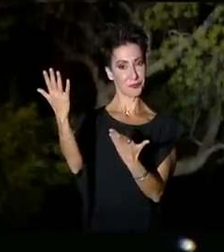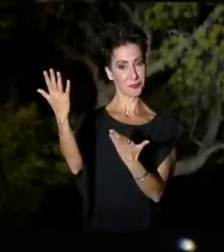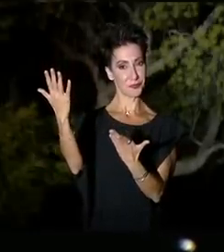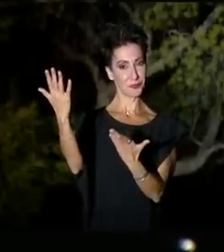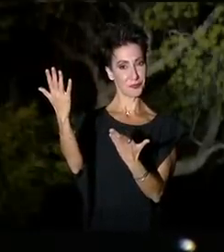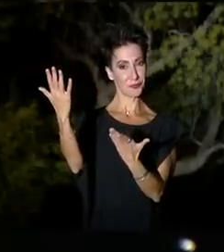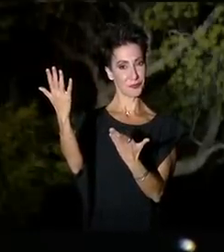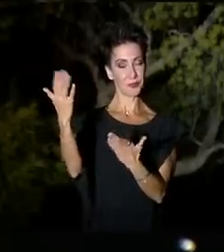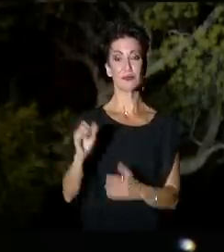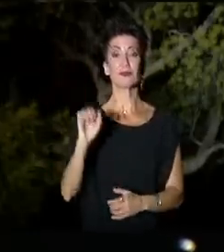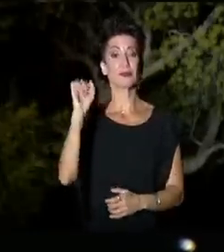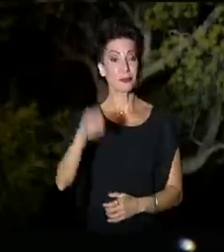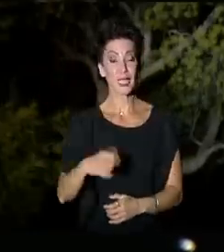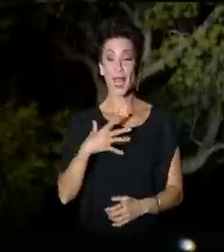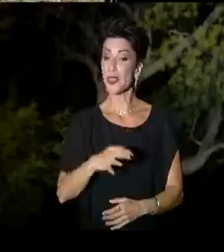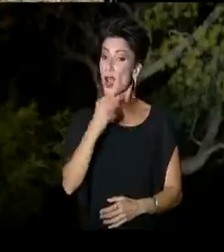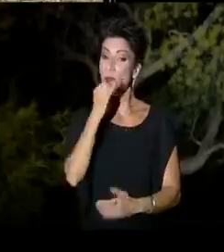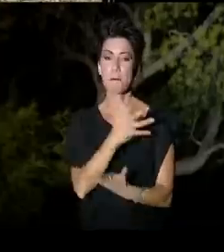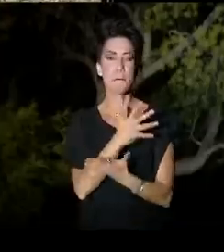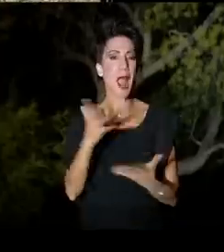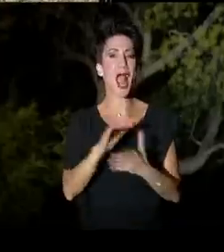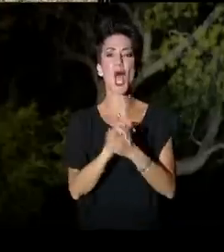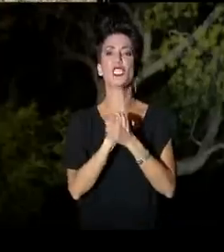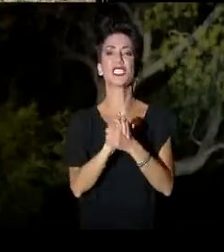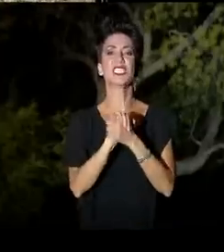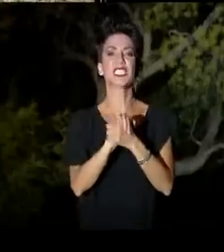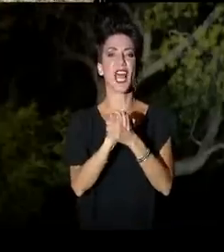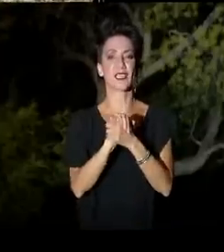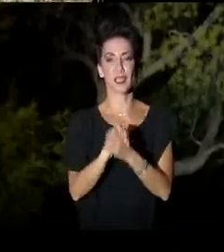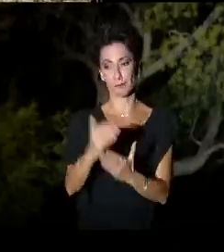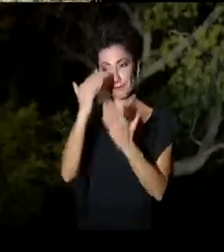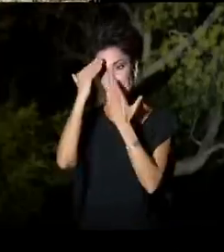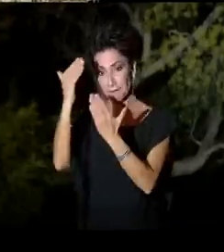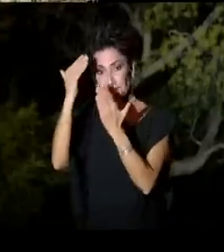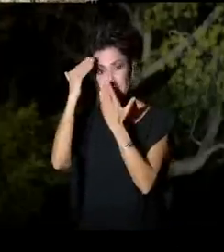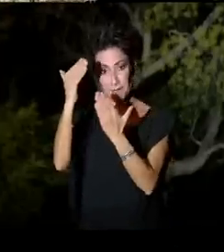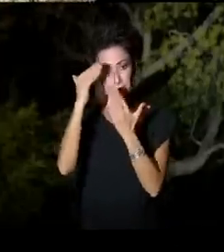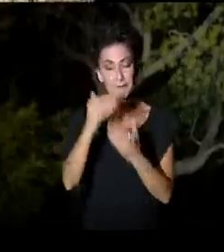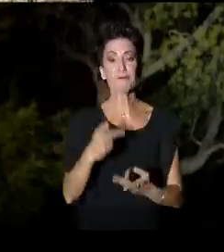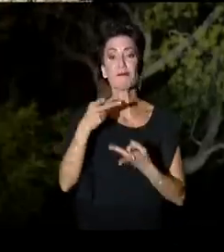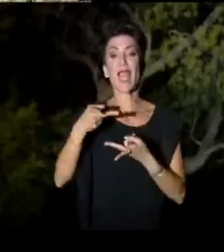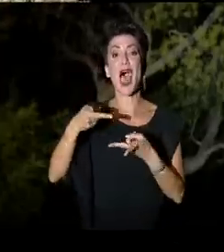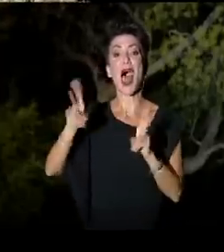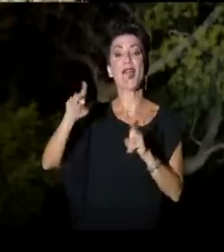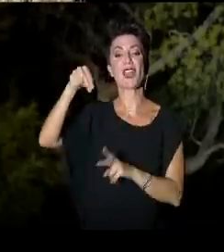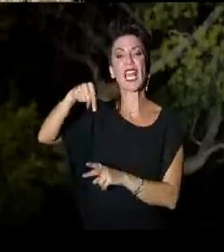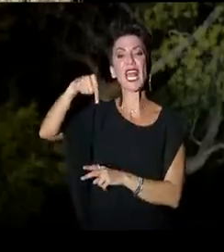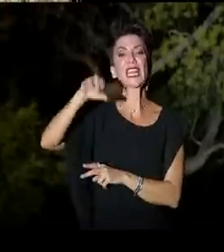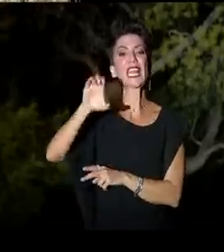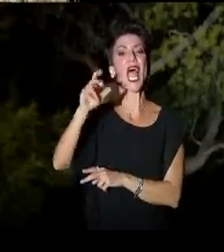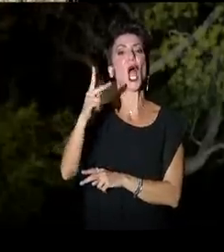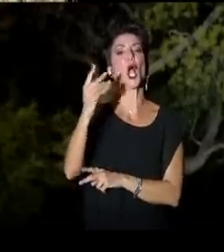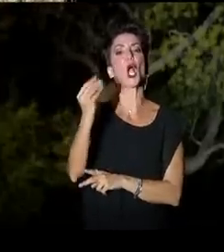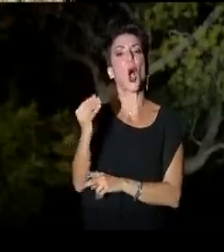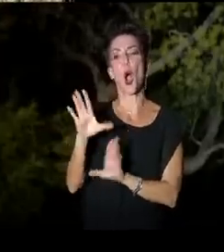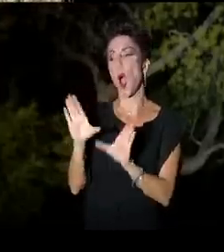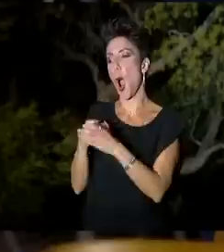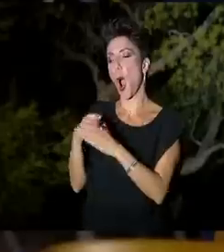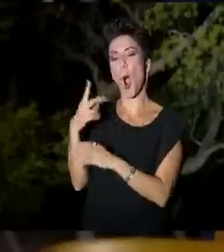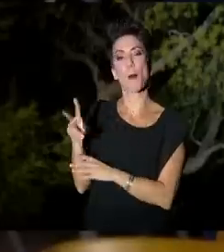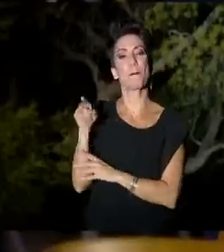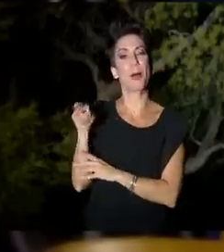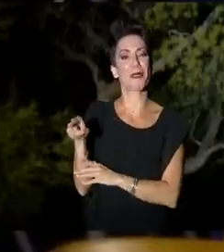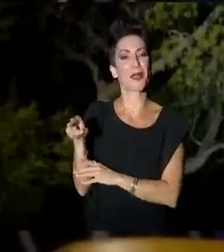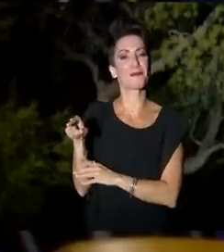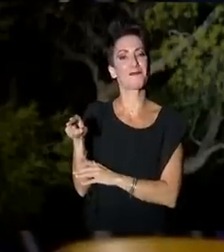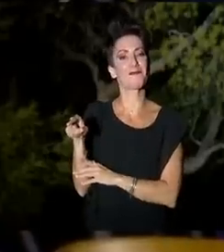Ξεχωριστό συγχαρητήρια, ξεχωριστή έπαινη στην Ελευθερία Ντεκό και στην ομάδα της